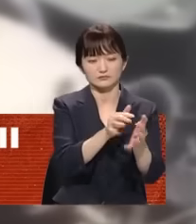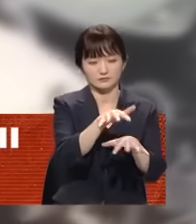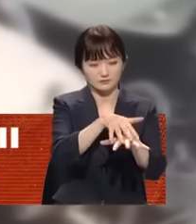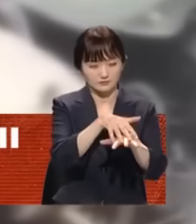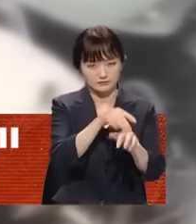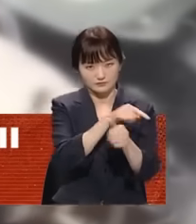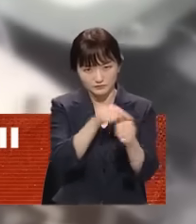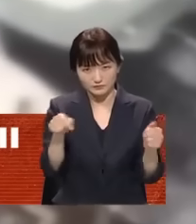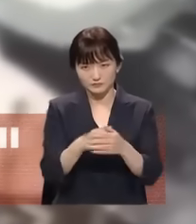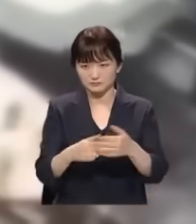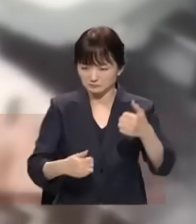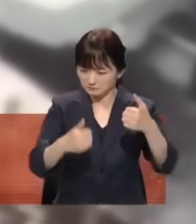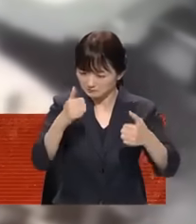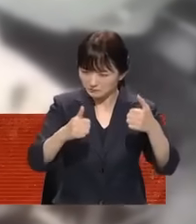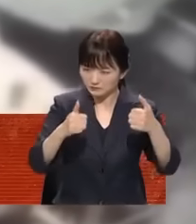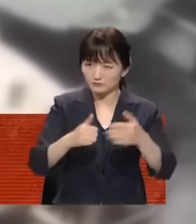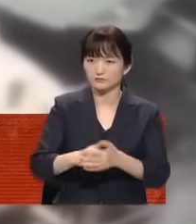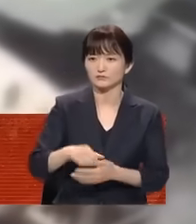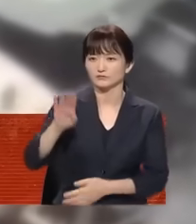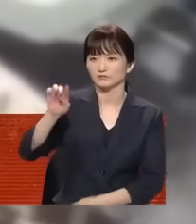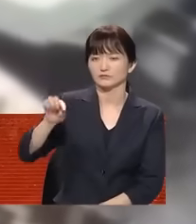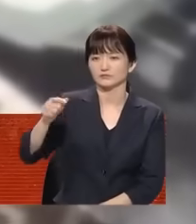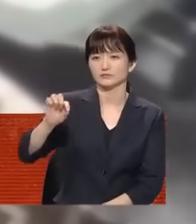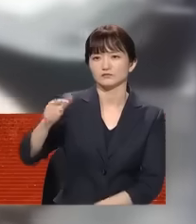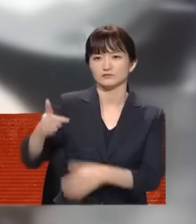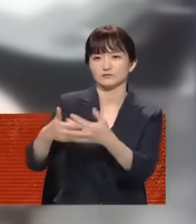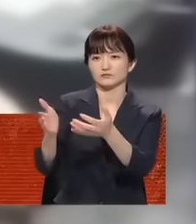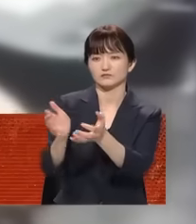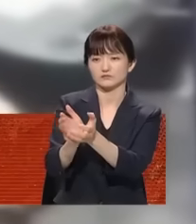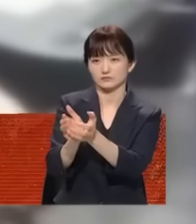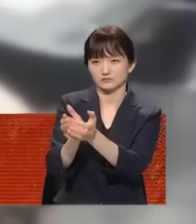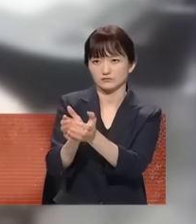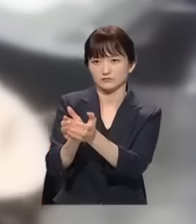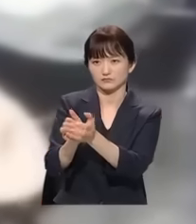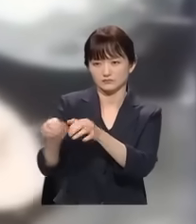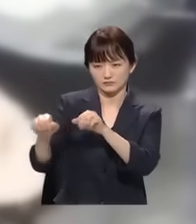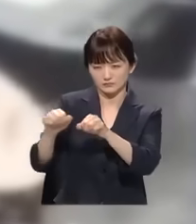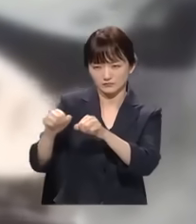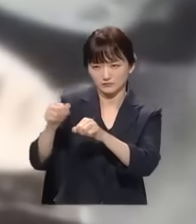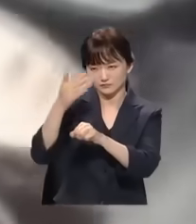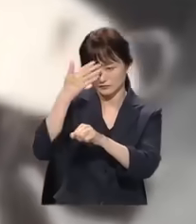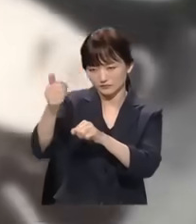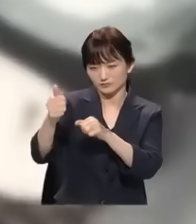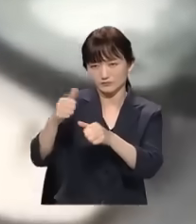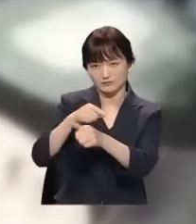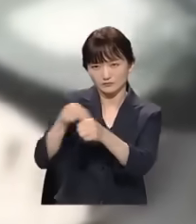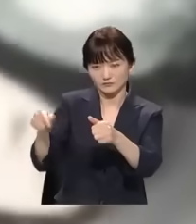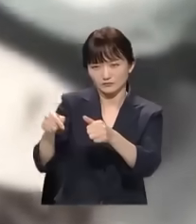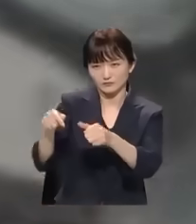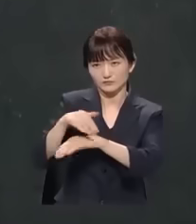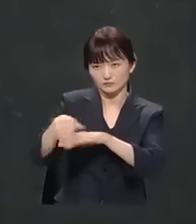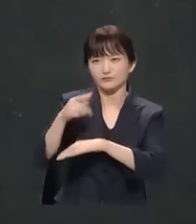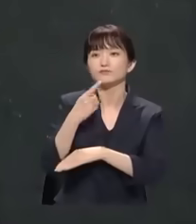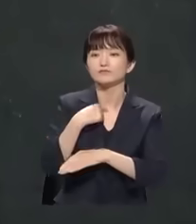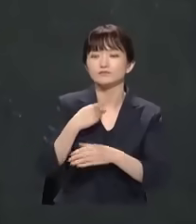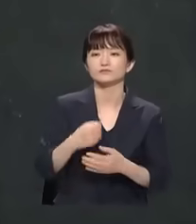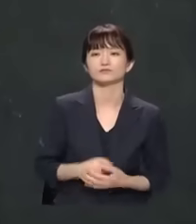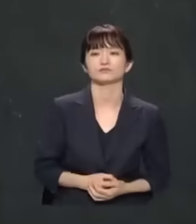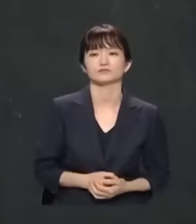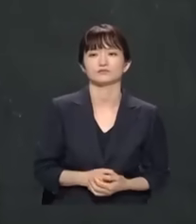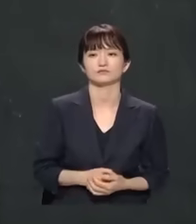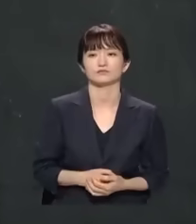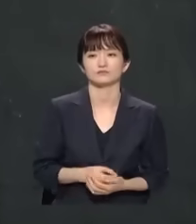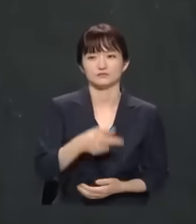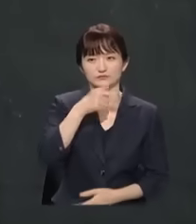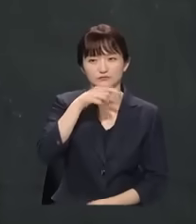했고 경쟁관계에 있던 수원 북문파 행동대장의 살인을 모의하기도 했습니다 또 2014년에는 수원 북문파 조직원 집단 폭행이